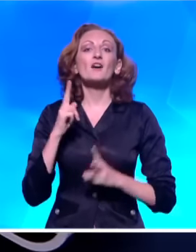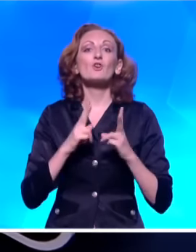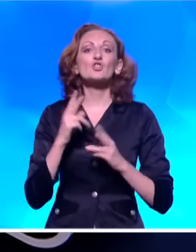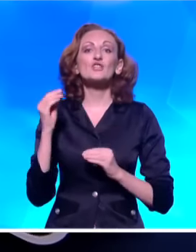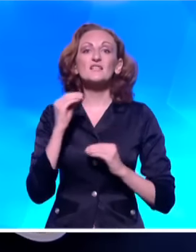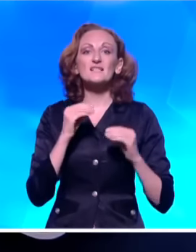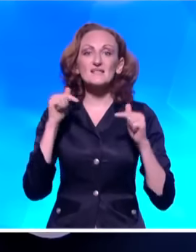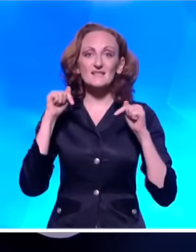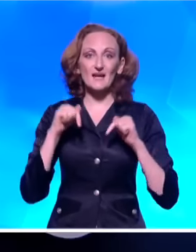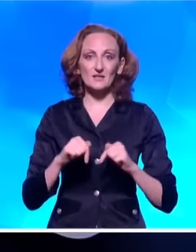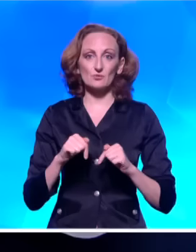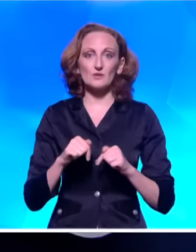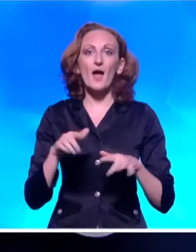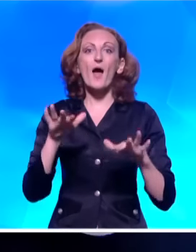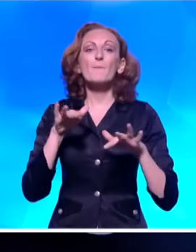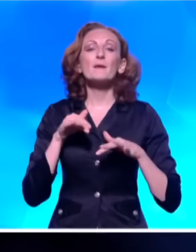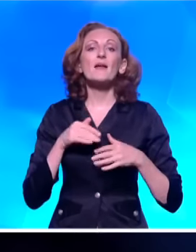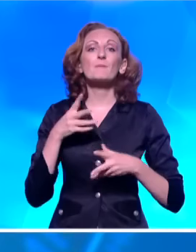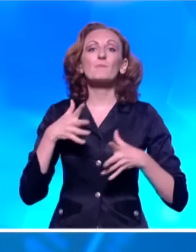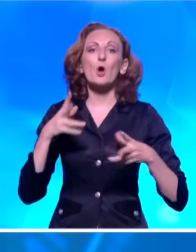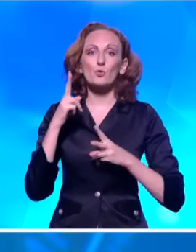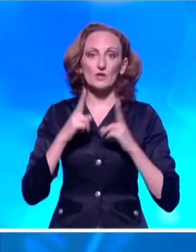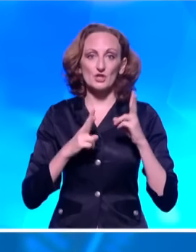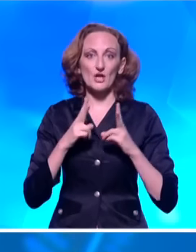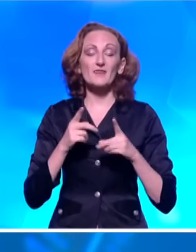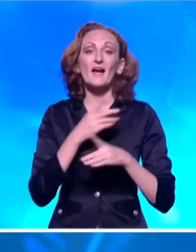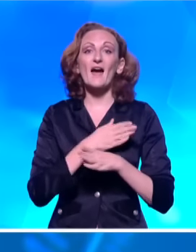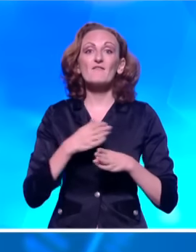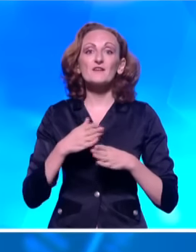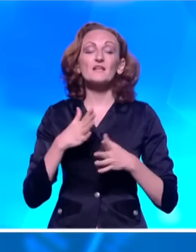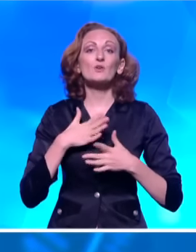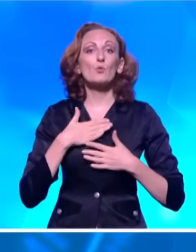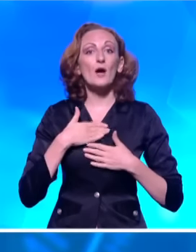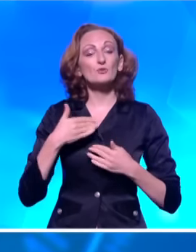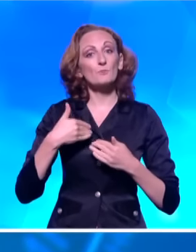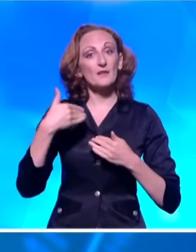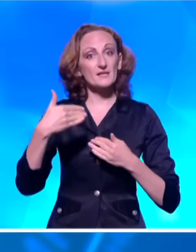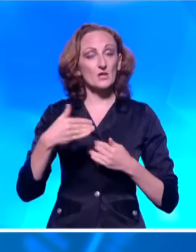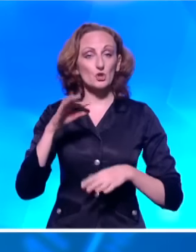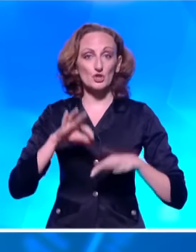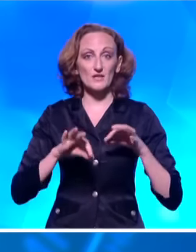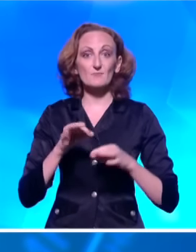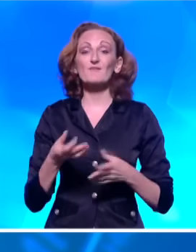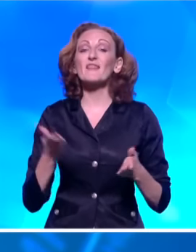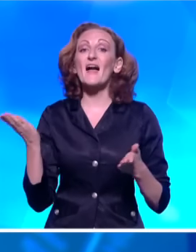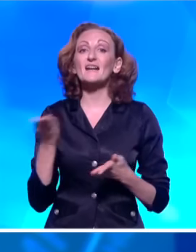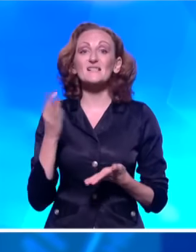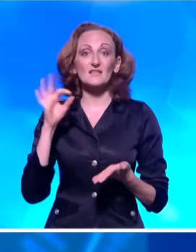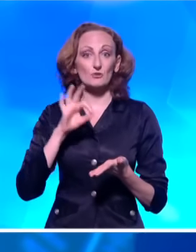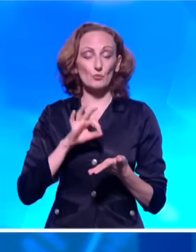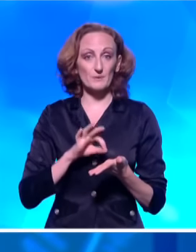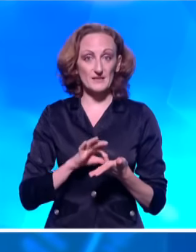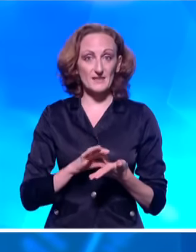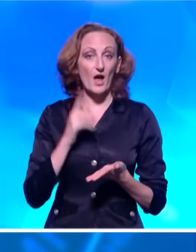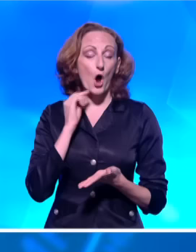днес? Приехме доста решения, така е винаги, когато имаме насрочени избори. Веднага след като пристигна указа